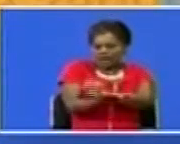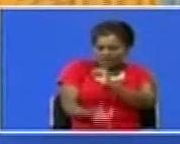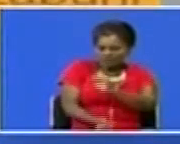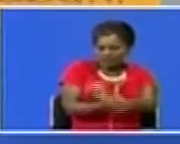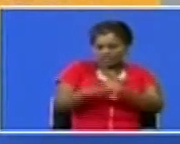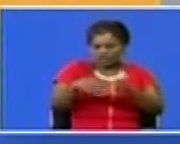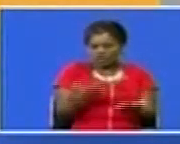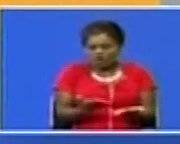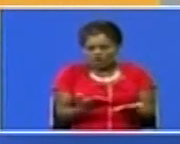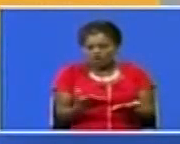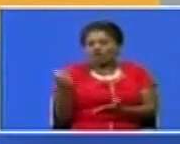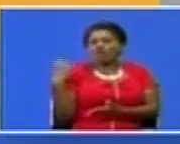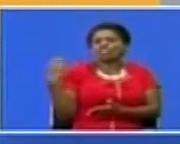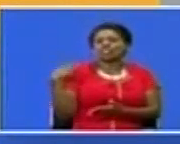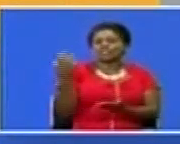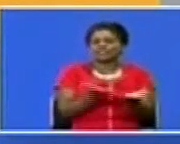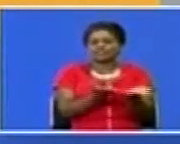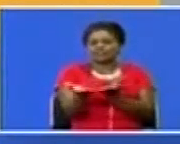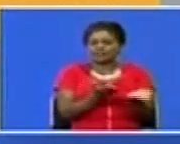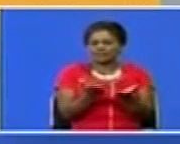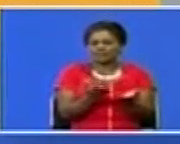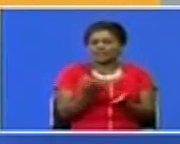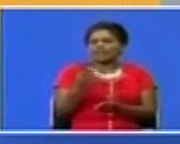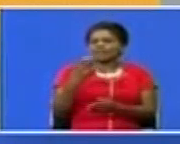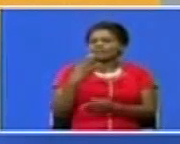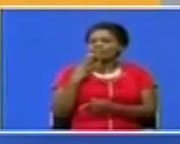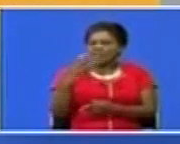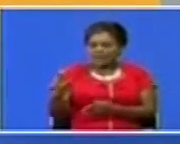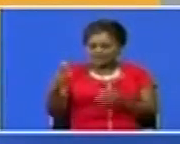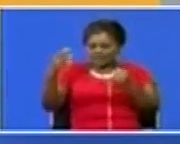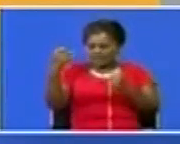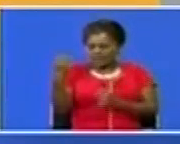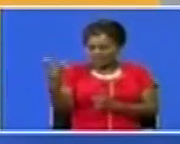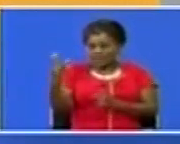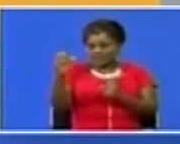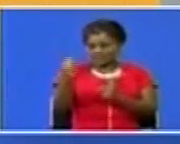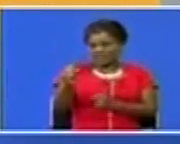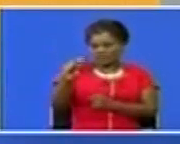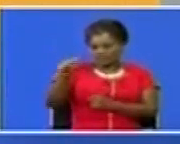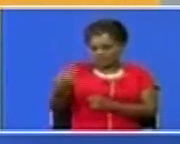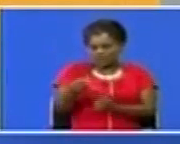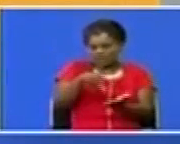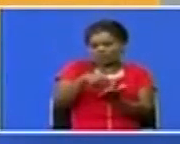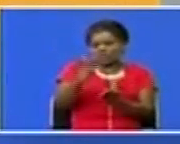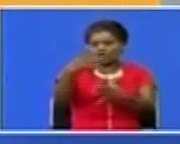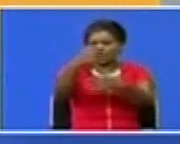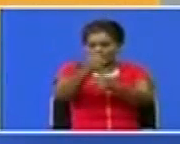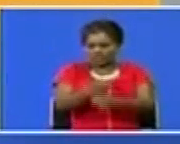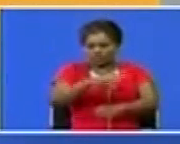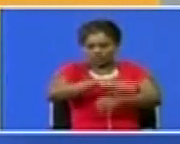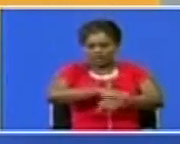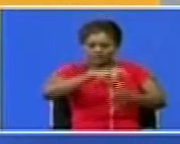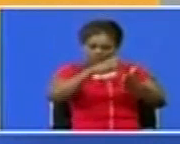kwa kimombo consultancy services. Shilingi milioni 845 zaidi zinadaiwa kulipwa kampuni zilizopewa